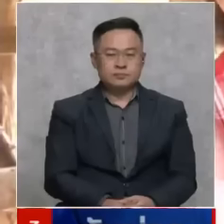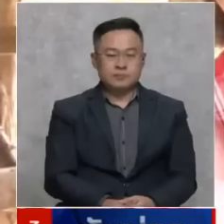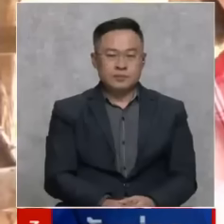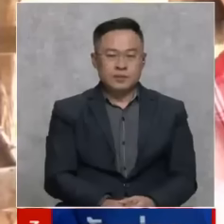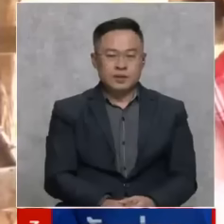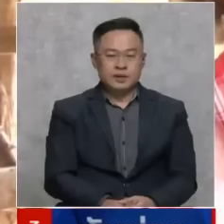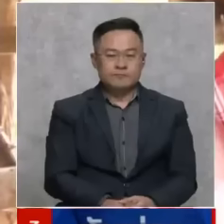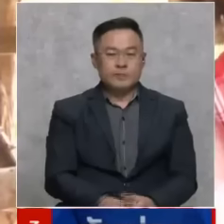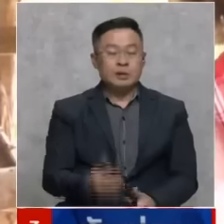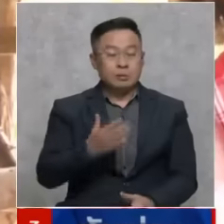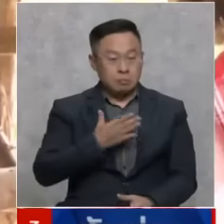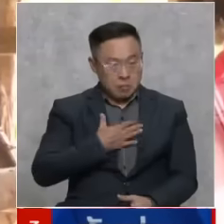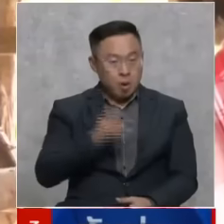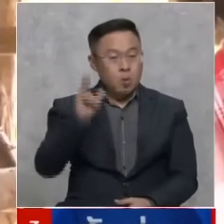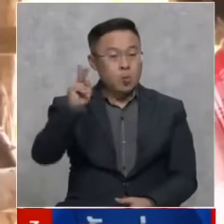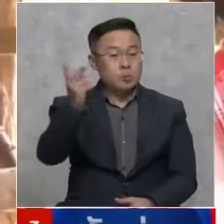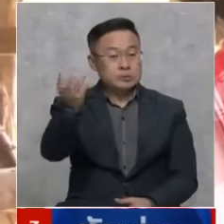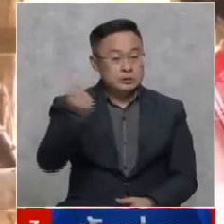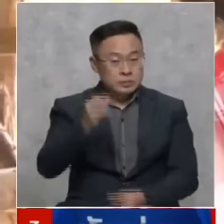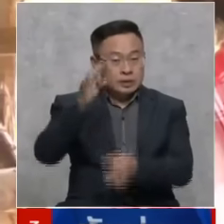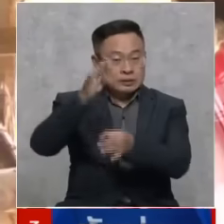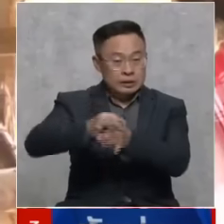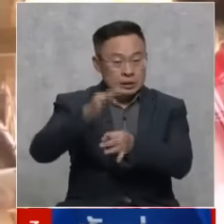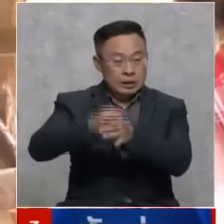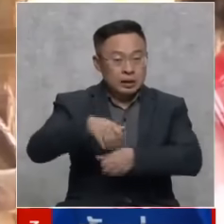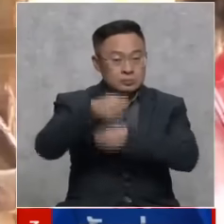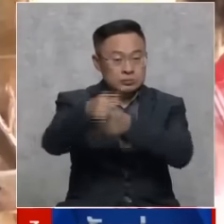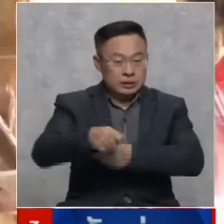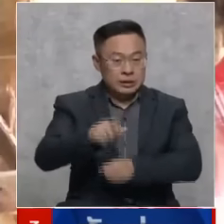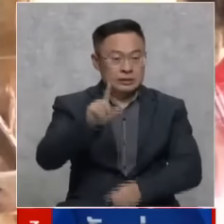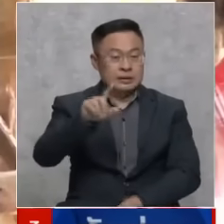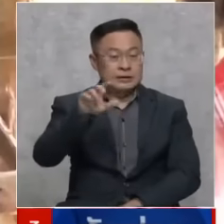แม่เป็นหนี้ธกส.แสนหนึ่งหนี้ออมสิน